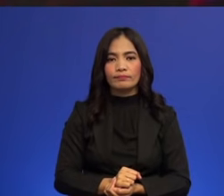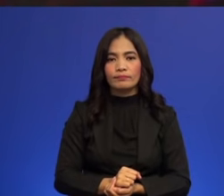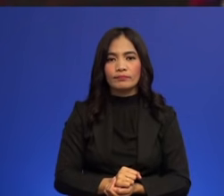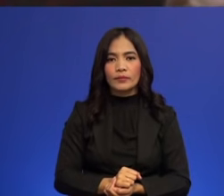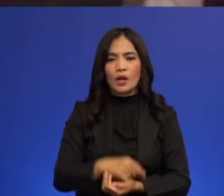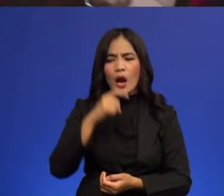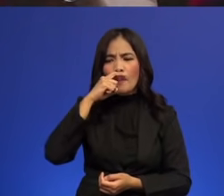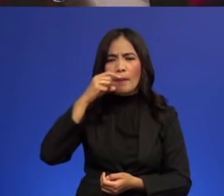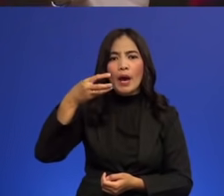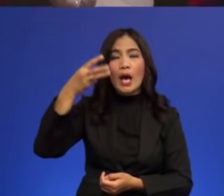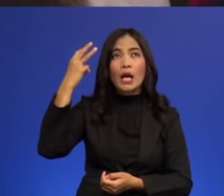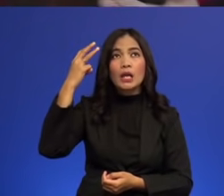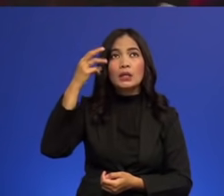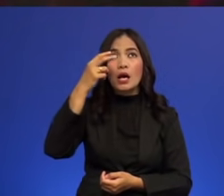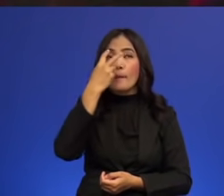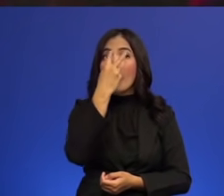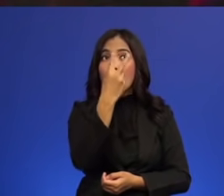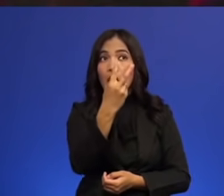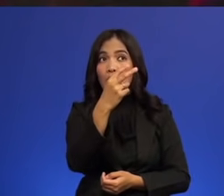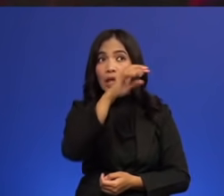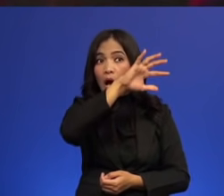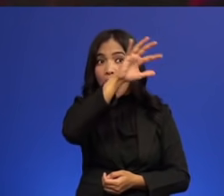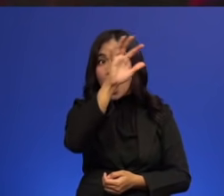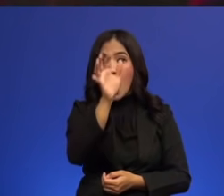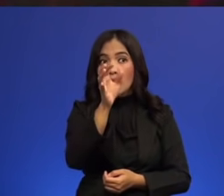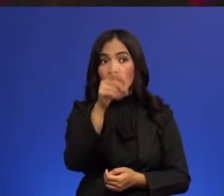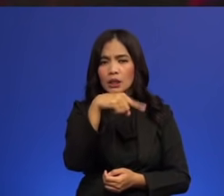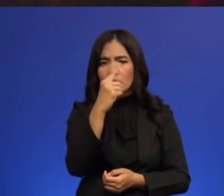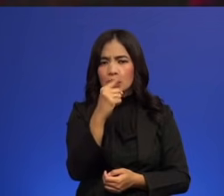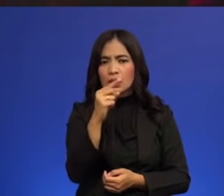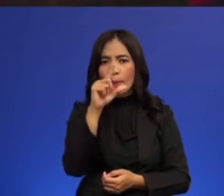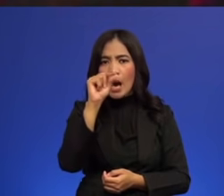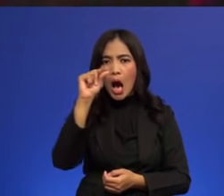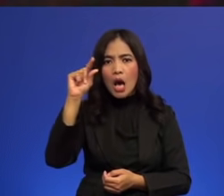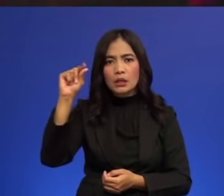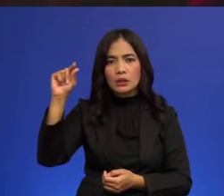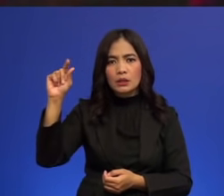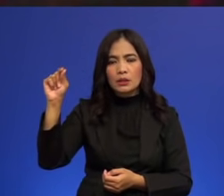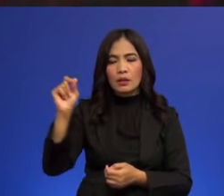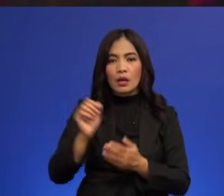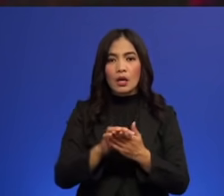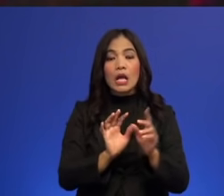saya memandang langit dari hari ke hari selama 15 hari itu.